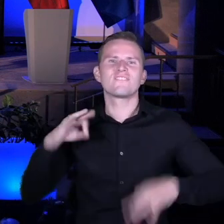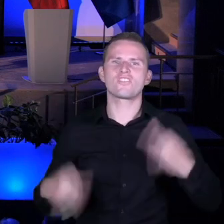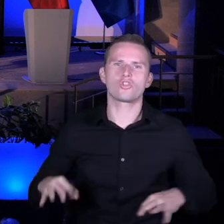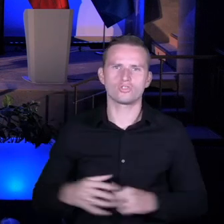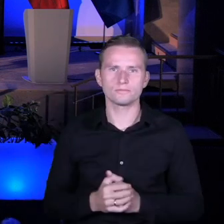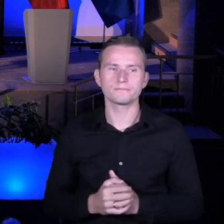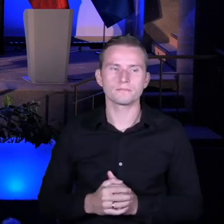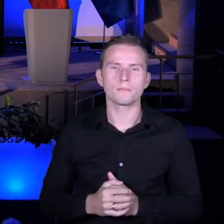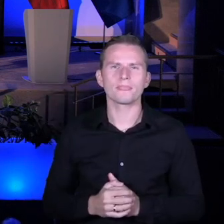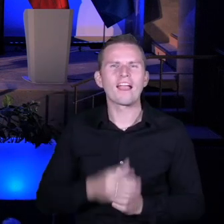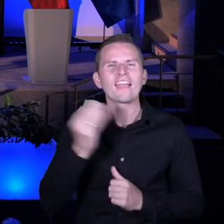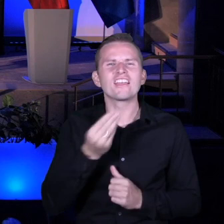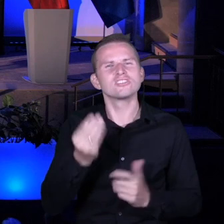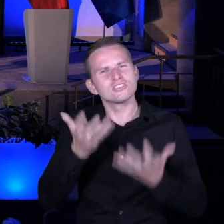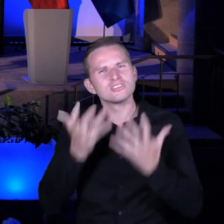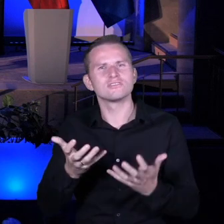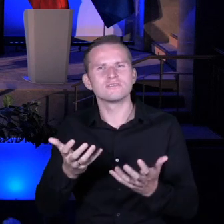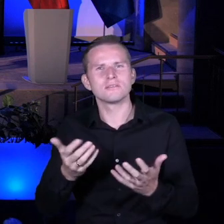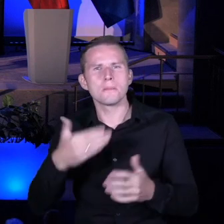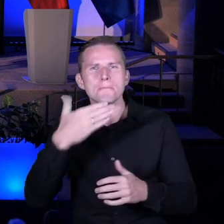Chciałbym do Ciebie wrócić, Mateusz, z pytaniem,